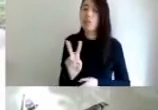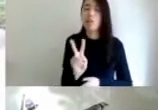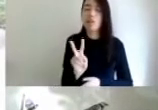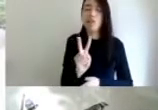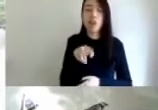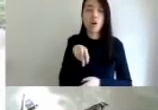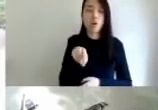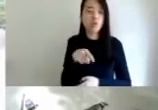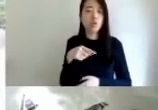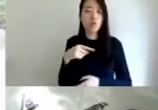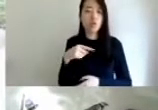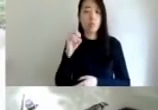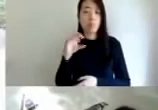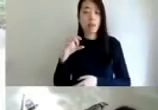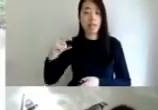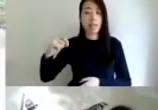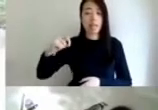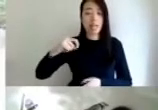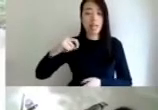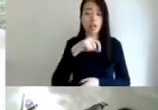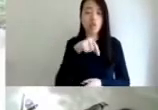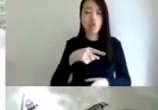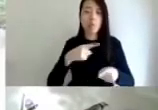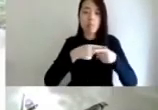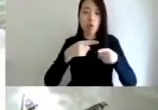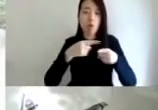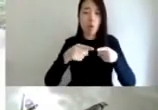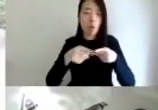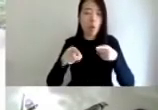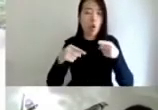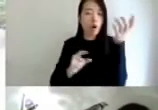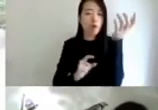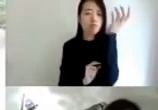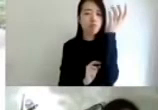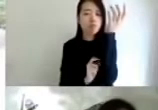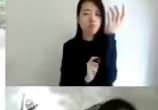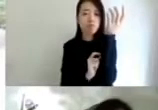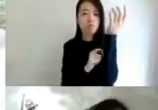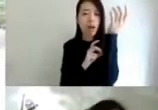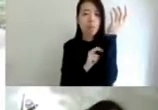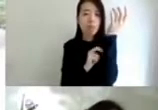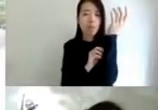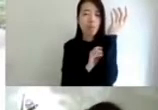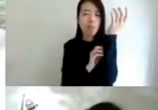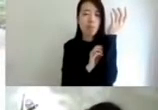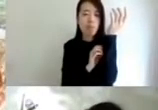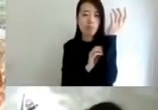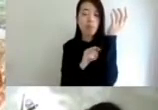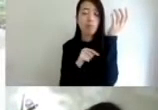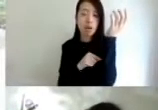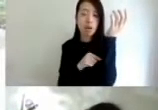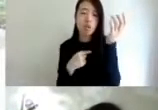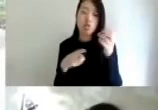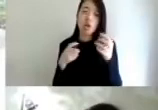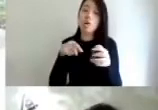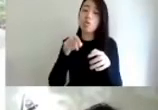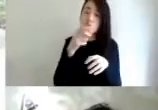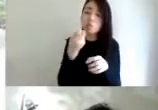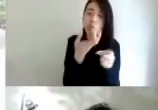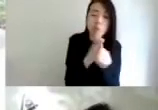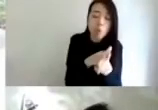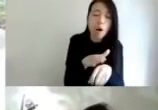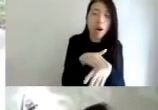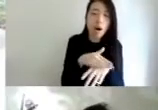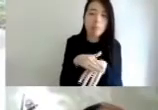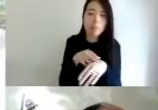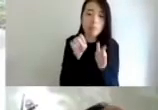食木材嘅昆蟲嚟嘅，係啦。咦，補充多少少先，頭先我漏咗。咁